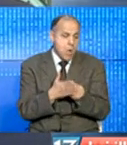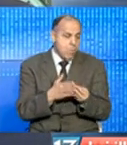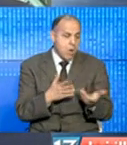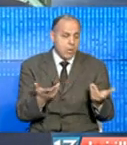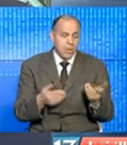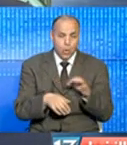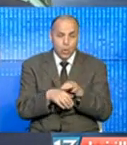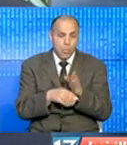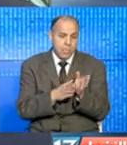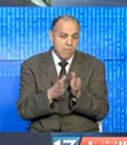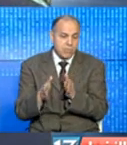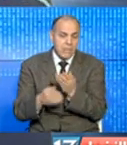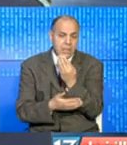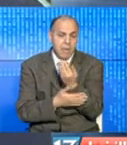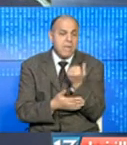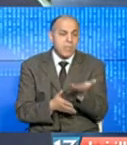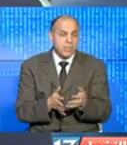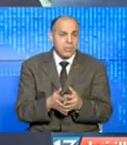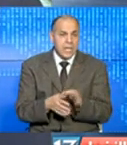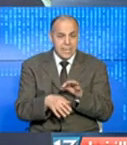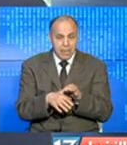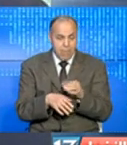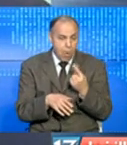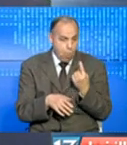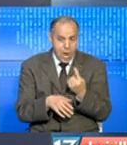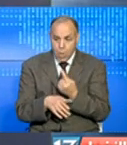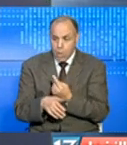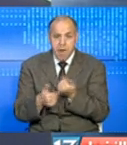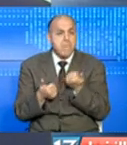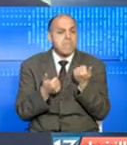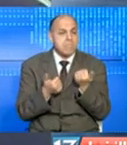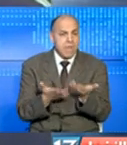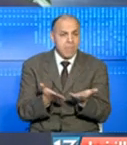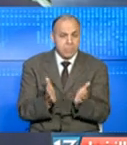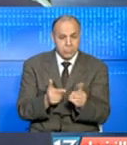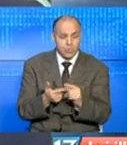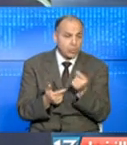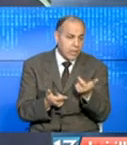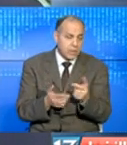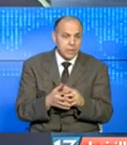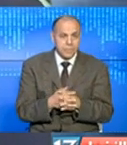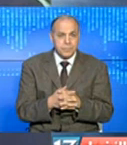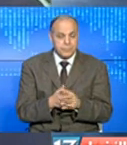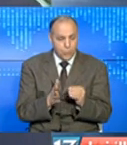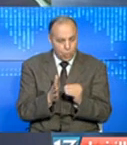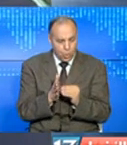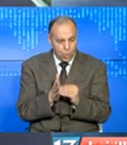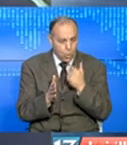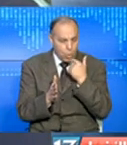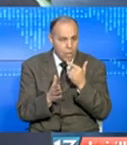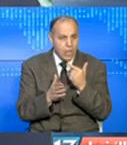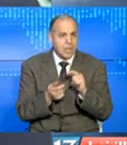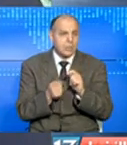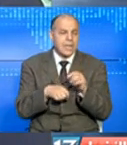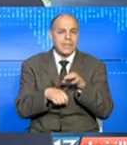طب الأطفال، طبيب على كل معناه فهمت له قسم شوي، إضافة إلى غياب